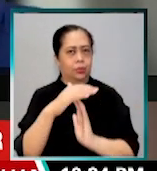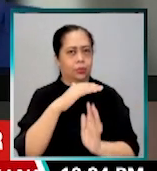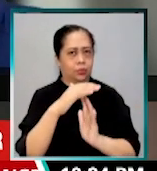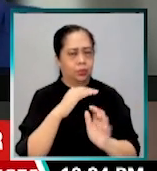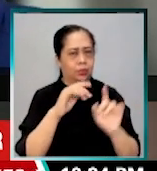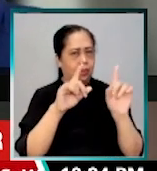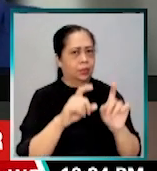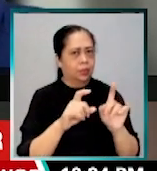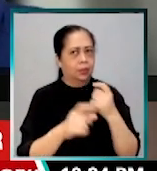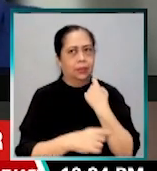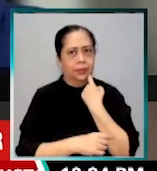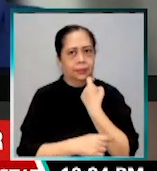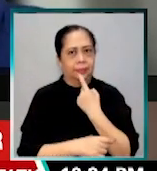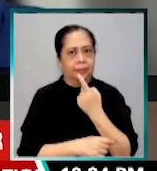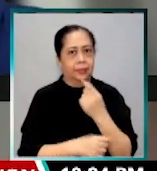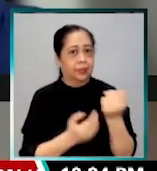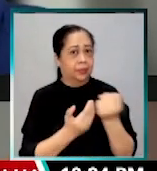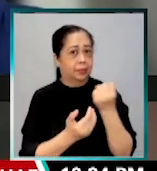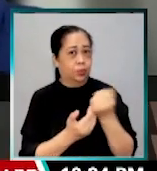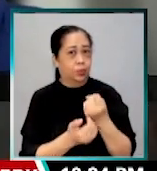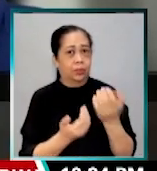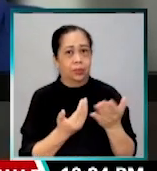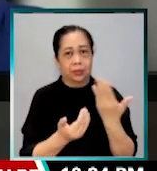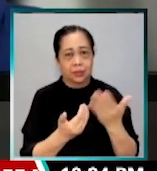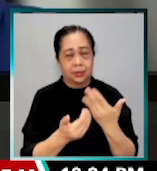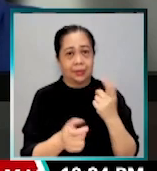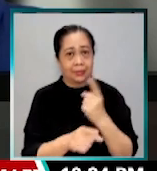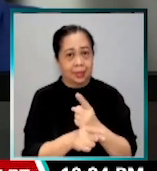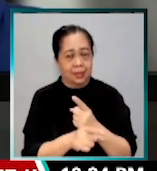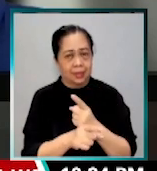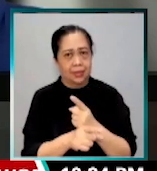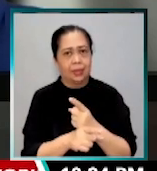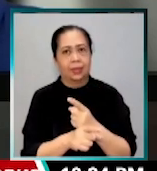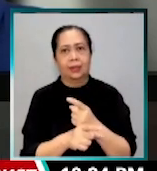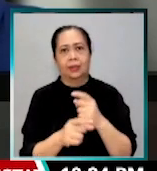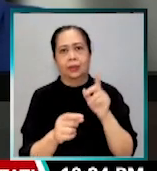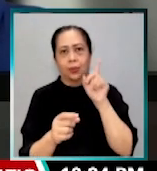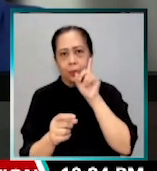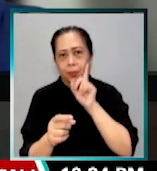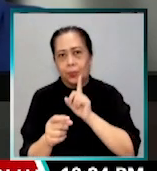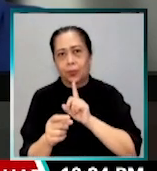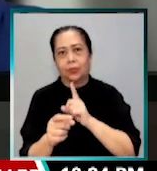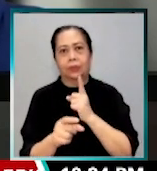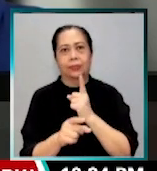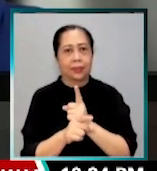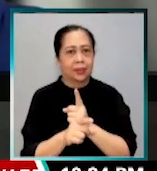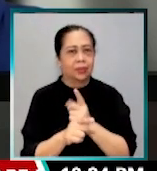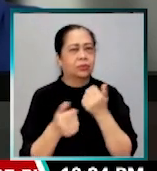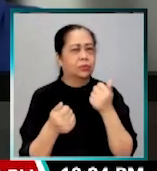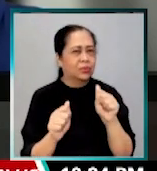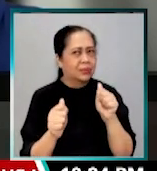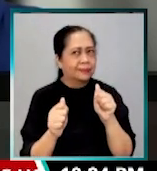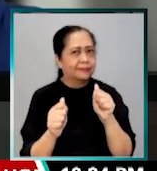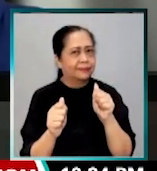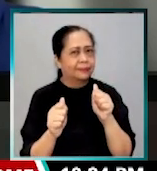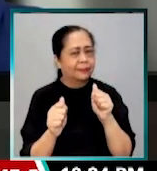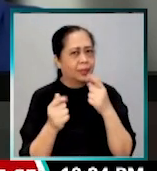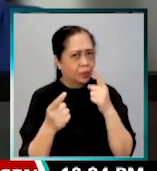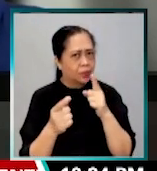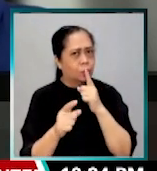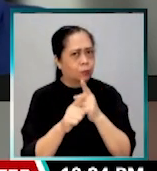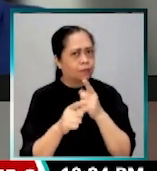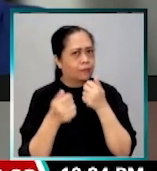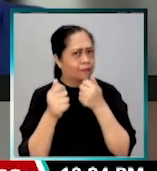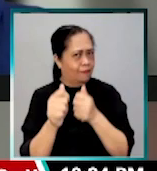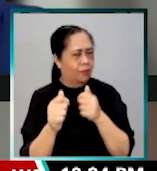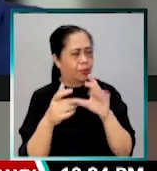natin, simple, easy, di ba? Streamlined and all of that. So we're trying to live up to that standard.